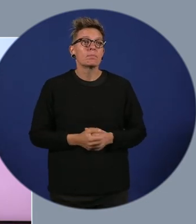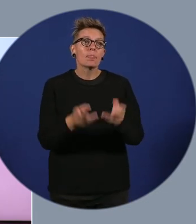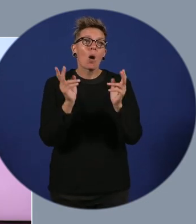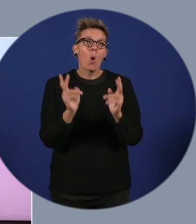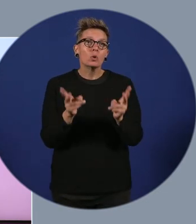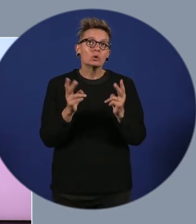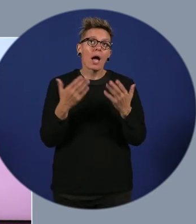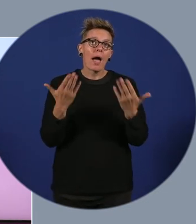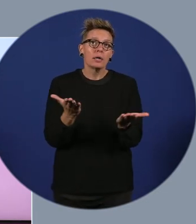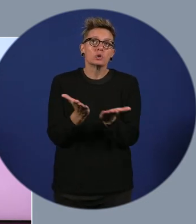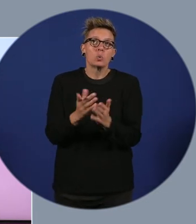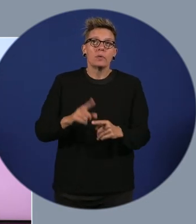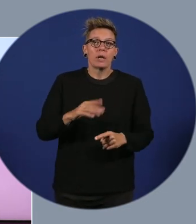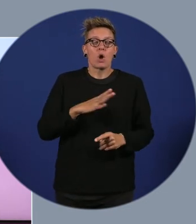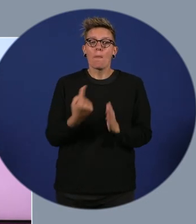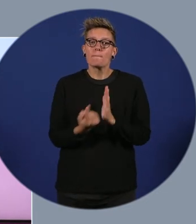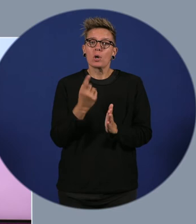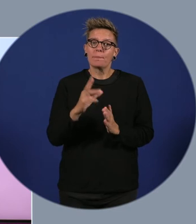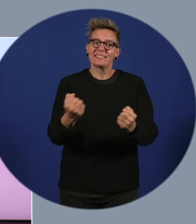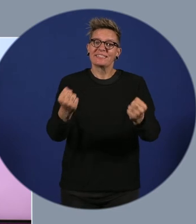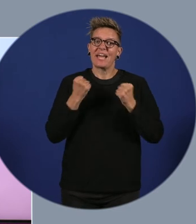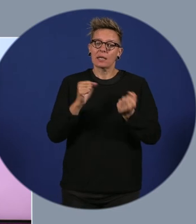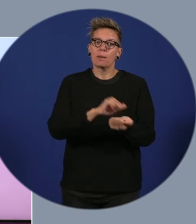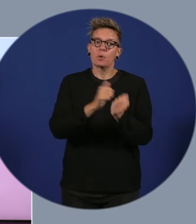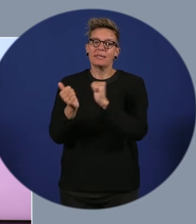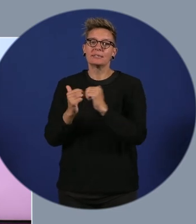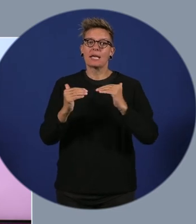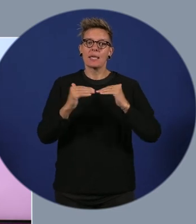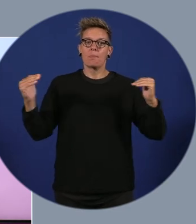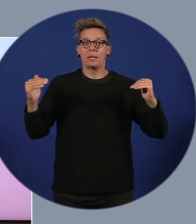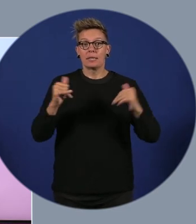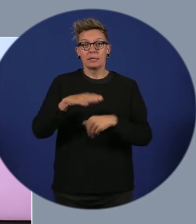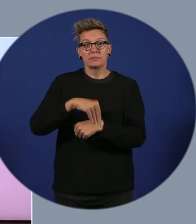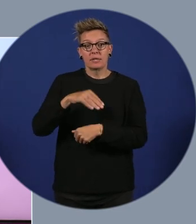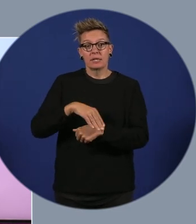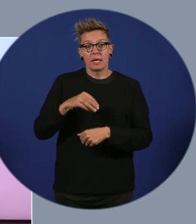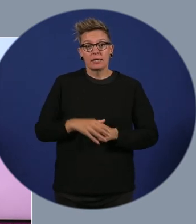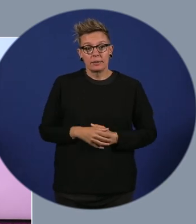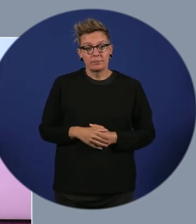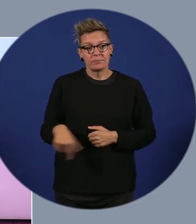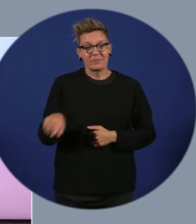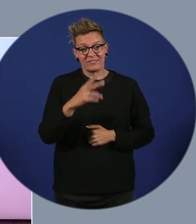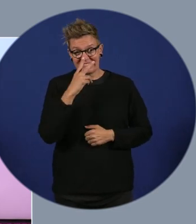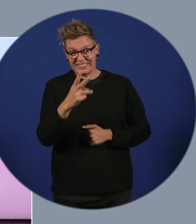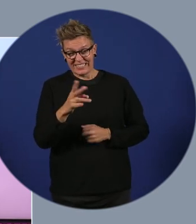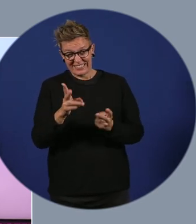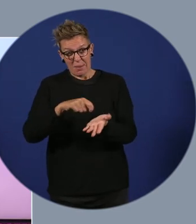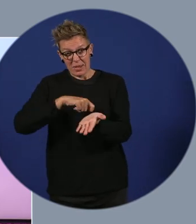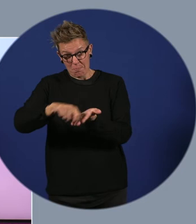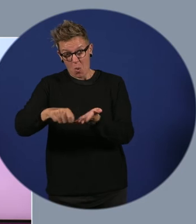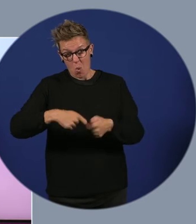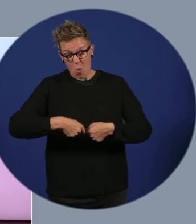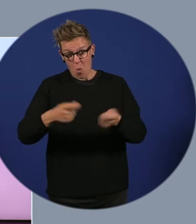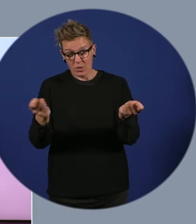skolvalet har en potential att stärka den politiska jämlikheten i vårt land. Vi ser ju i samma rapport som baseras